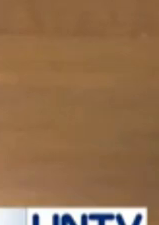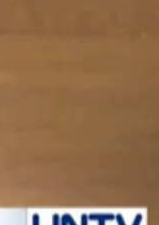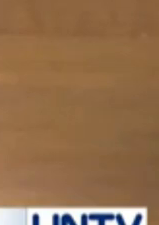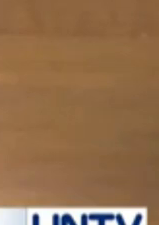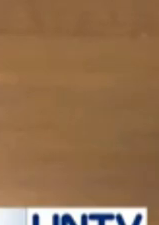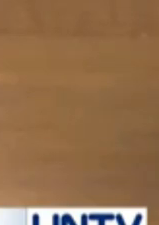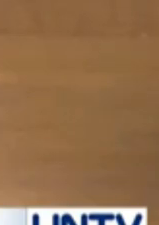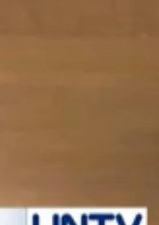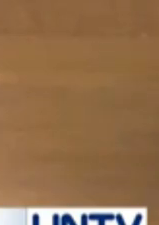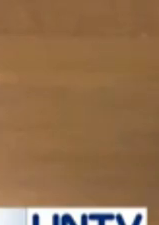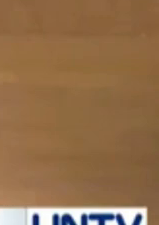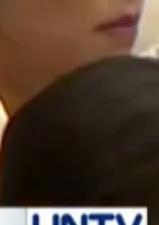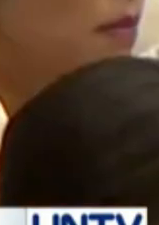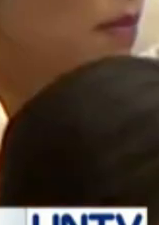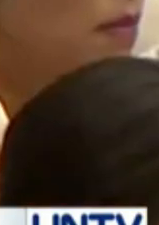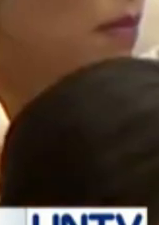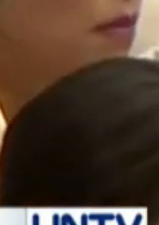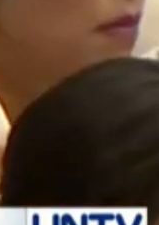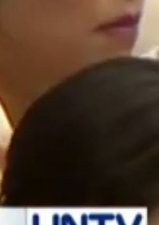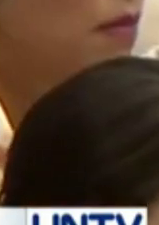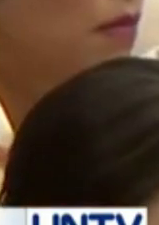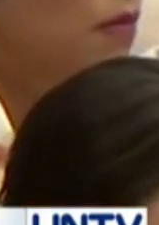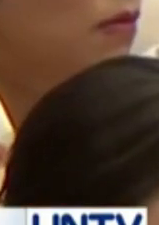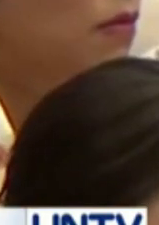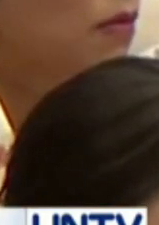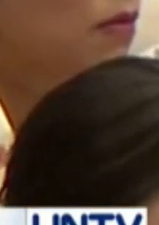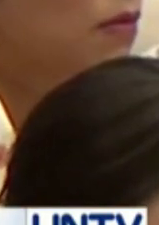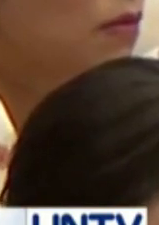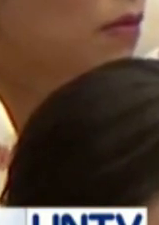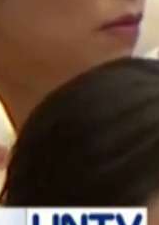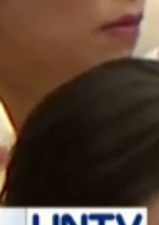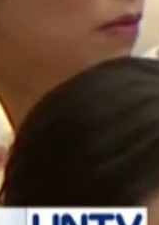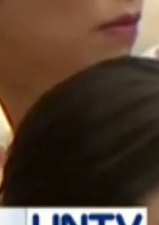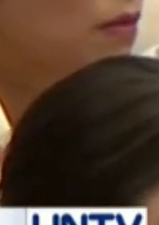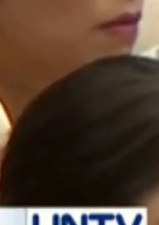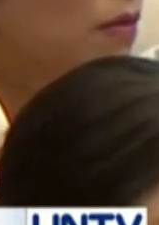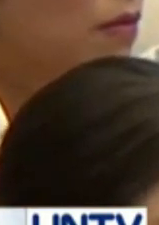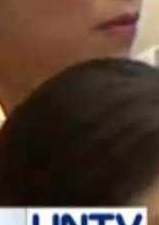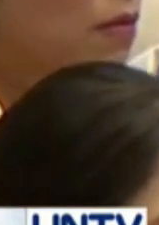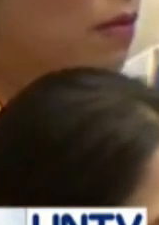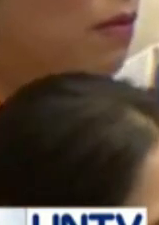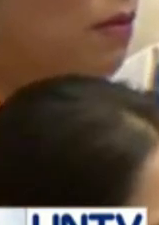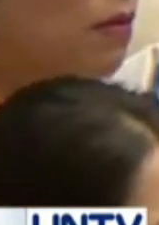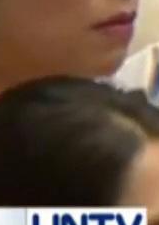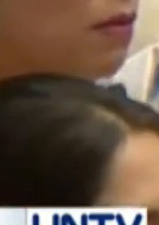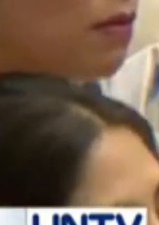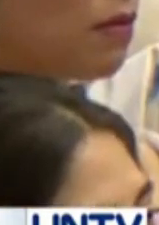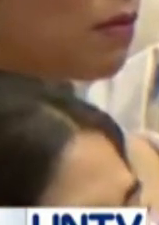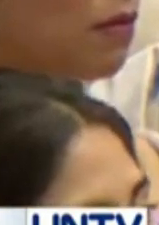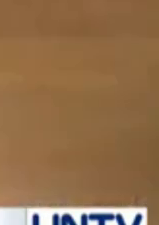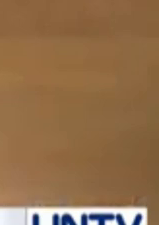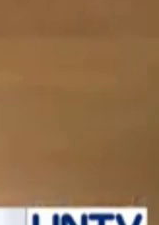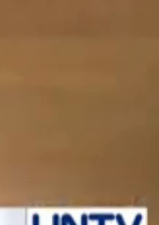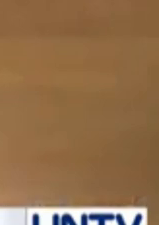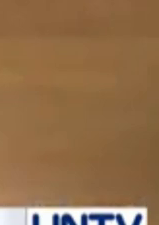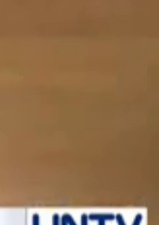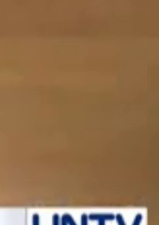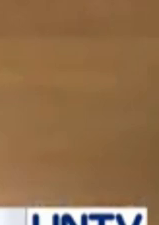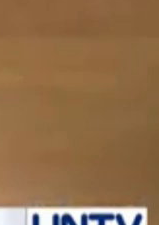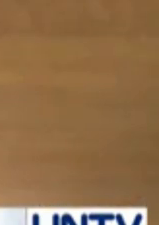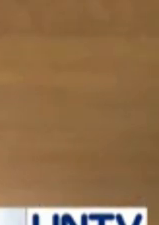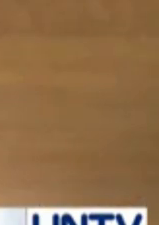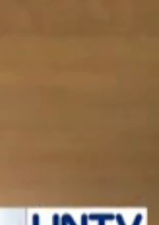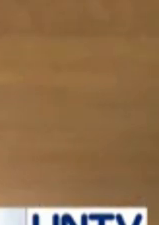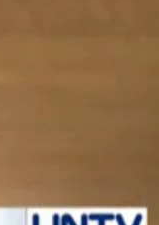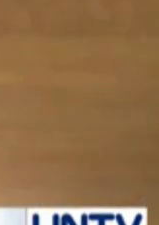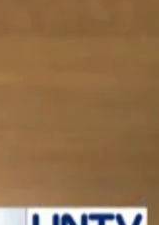buong Pilipinas, 1.8 milyon na pamilya ang nakinabang sa mababang presyo ng bilihin. Sa